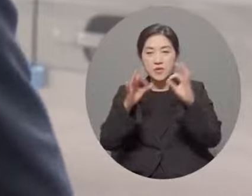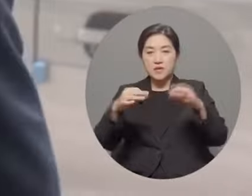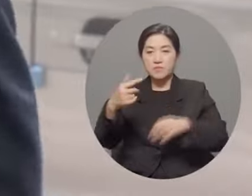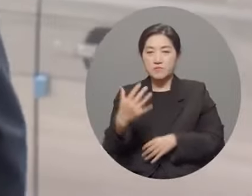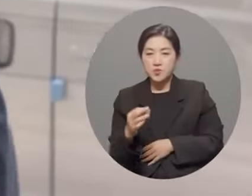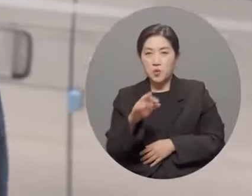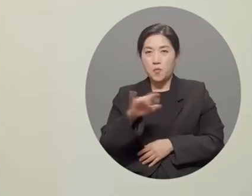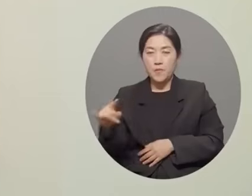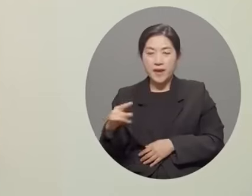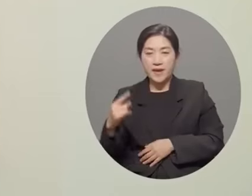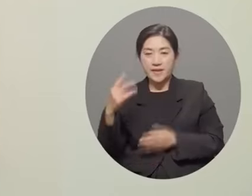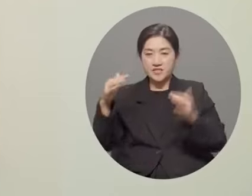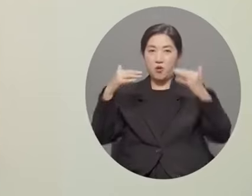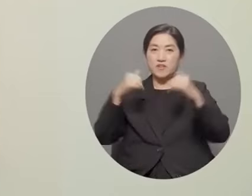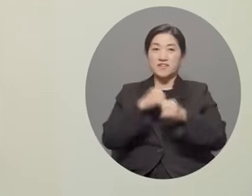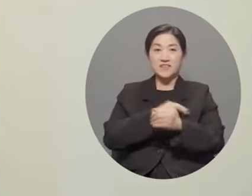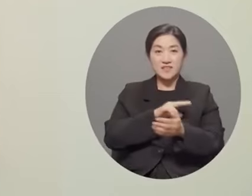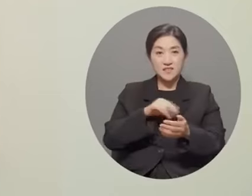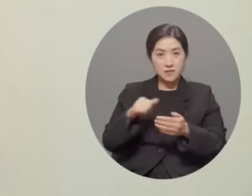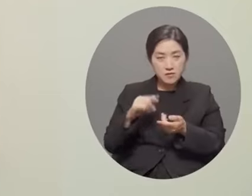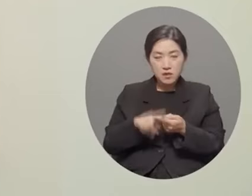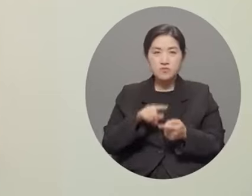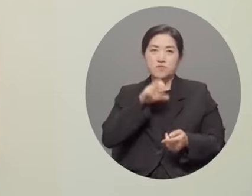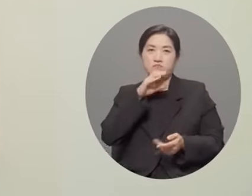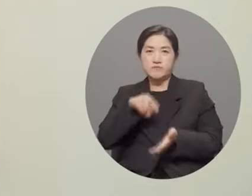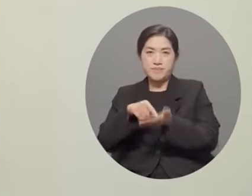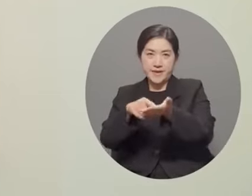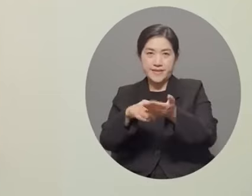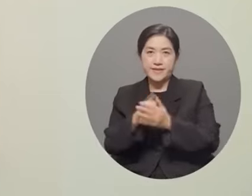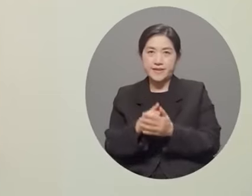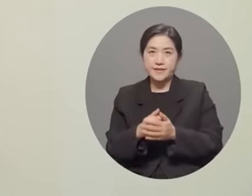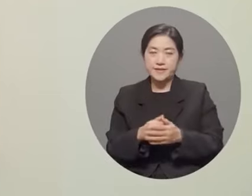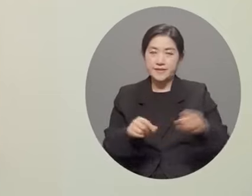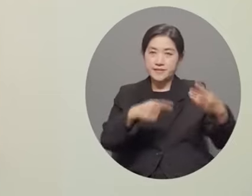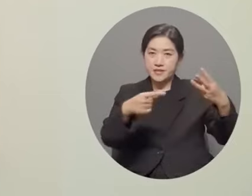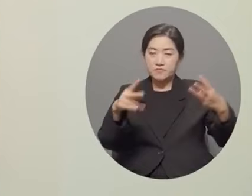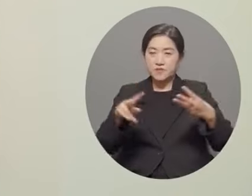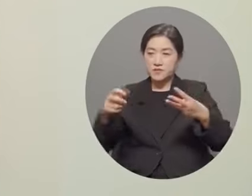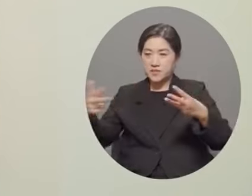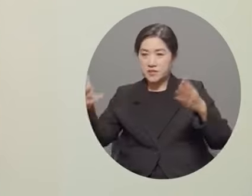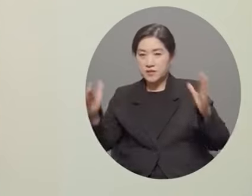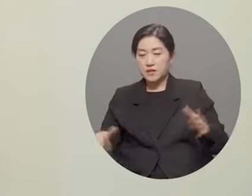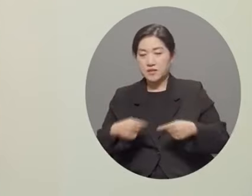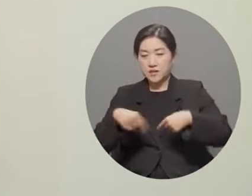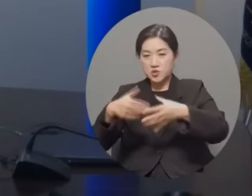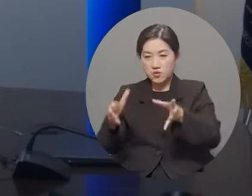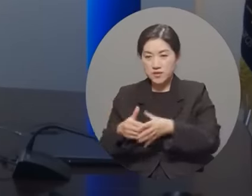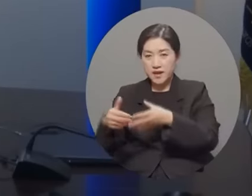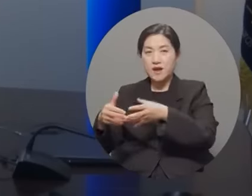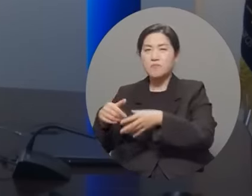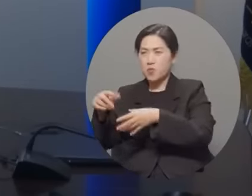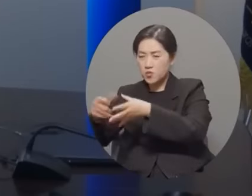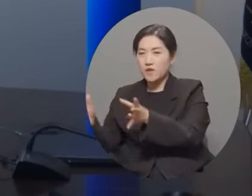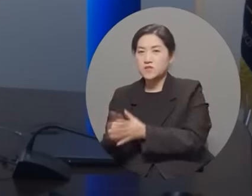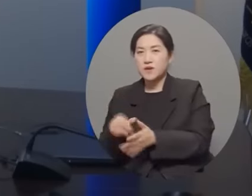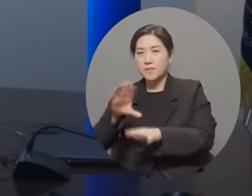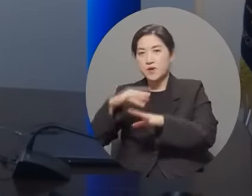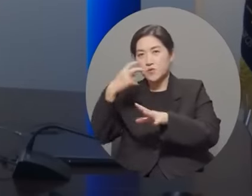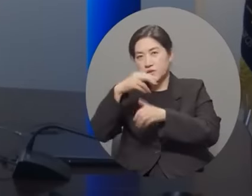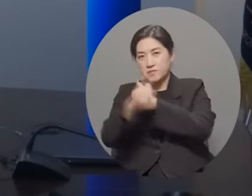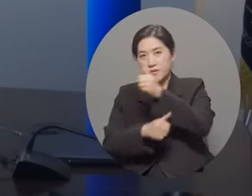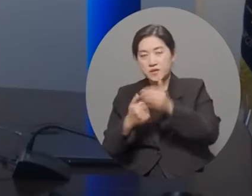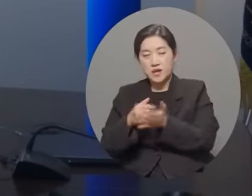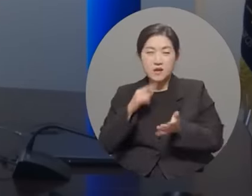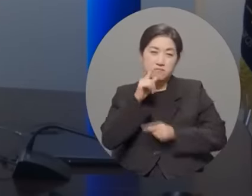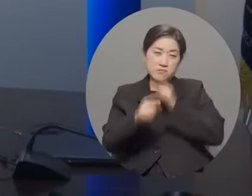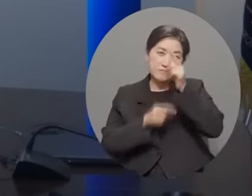민원을 냈습니다 지난 달 1일부터 27일까지 정당이나 단체가 방심위에 제기한 총 109건의